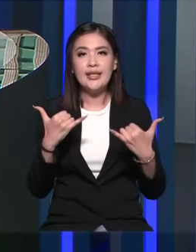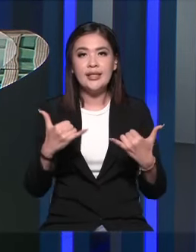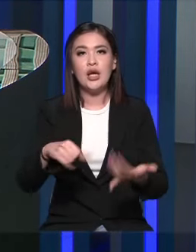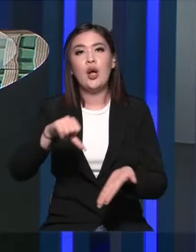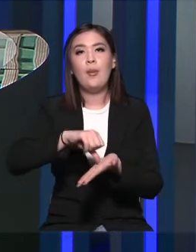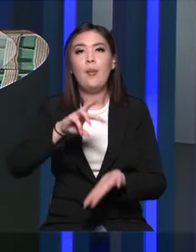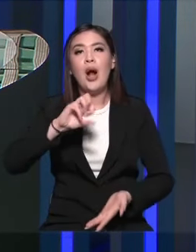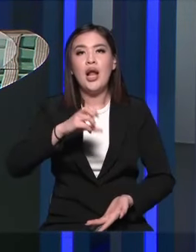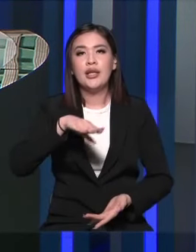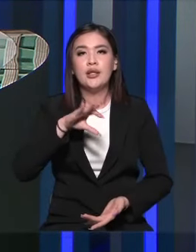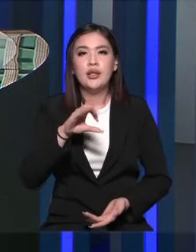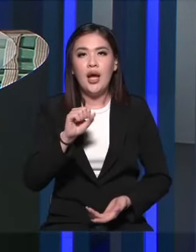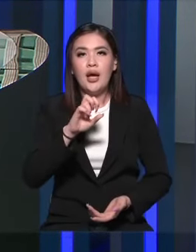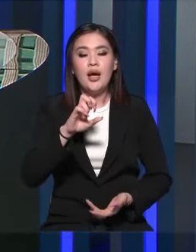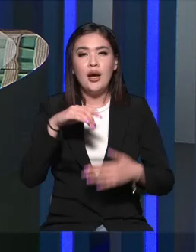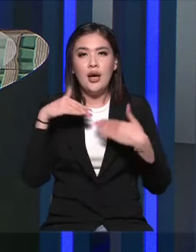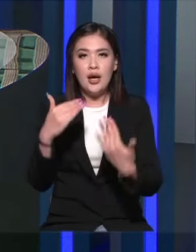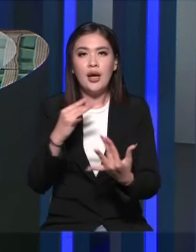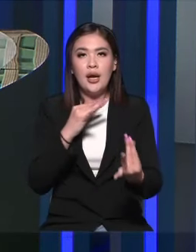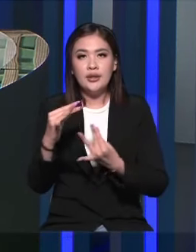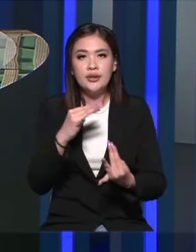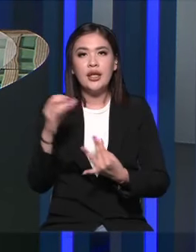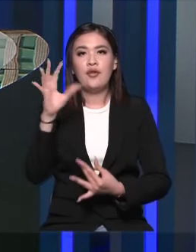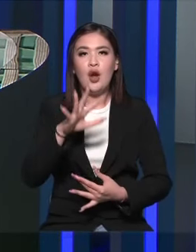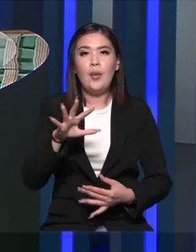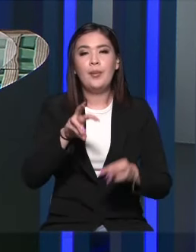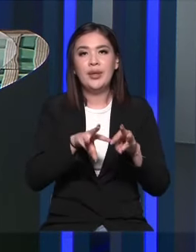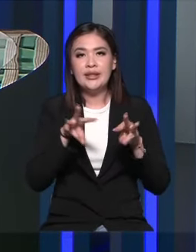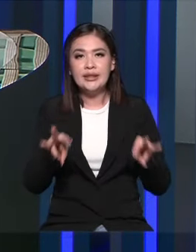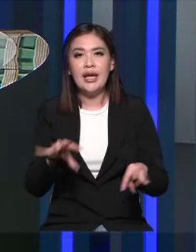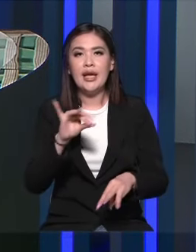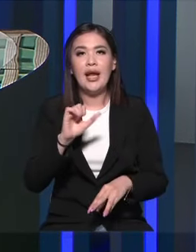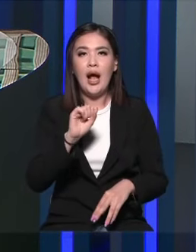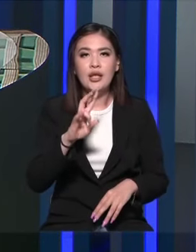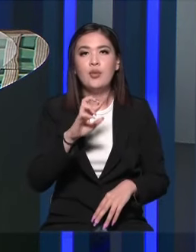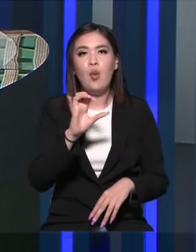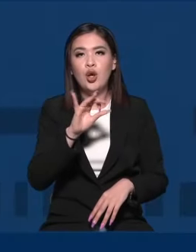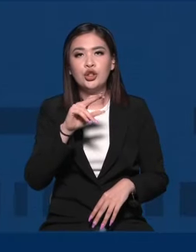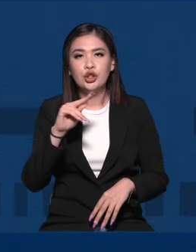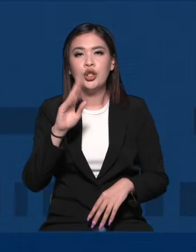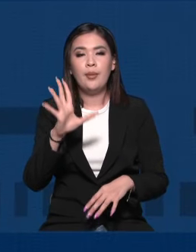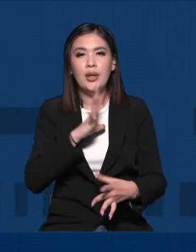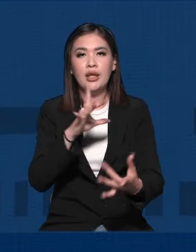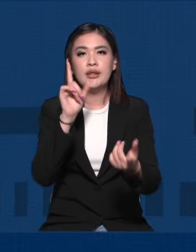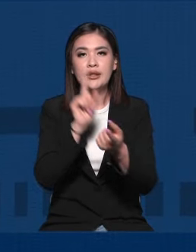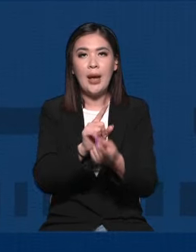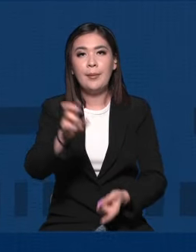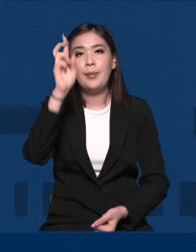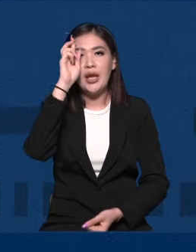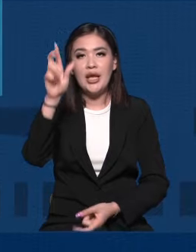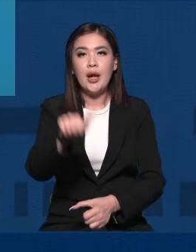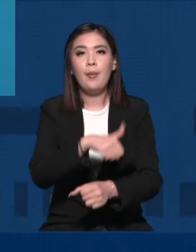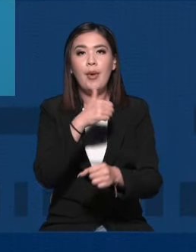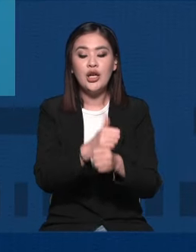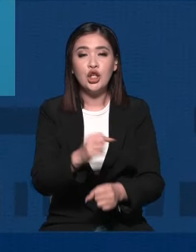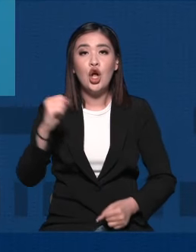төрағасы Мальтаның сыртқы еуропалық істер және сауда министрі Ян Борчты қабылдады. Кездесуде мемлекет басшысы